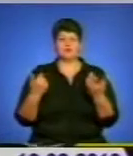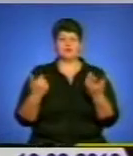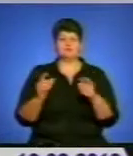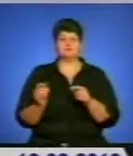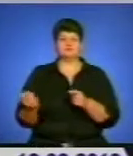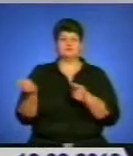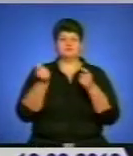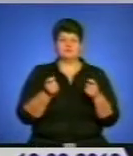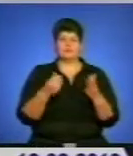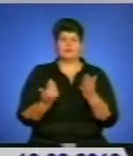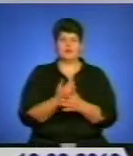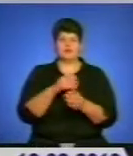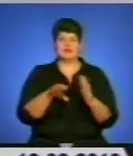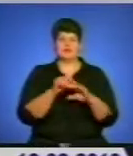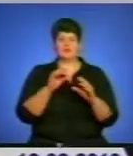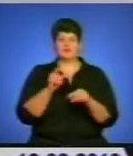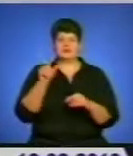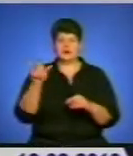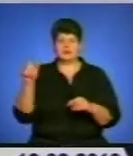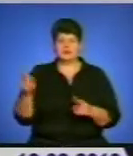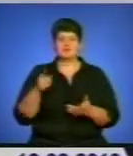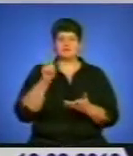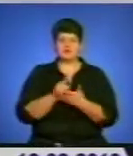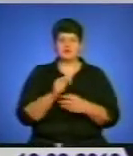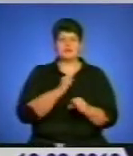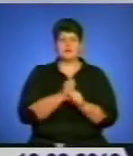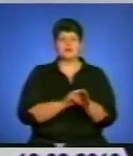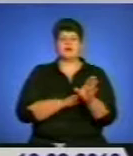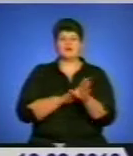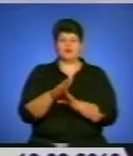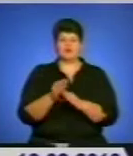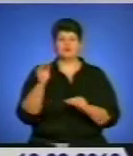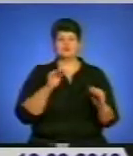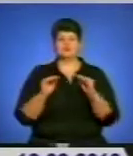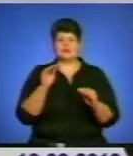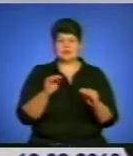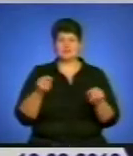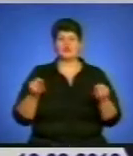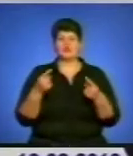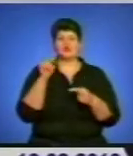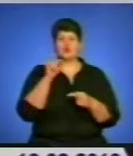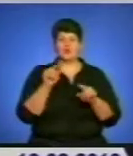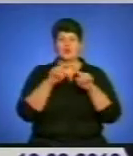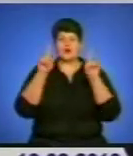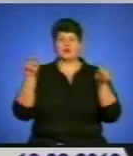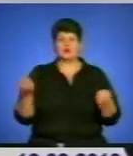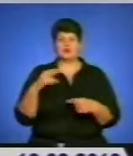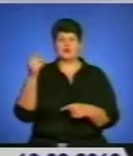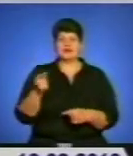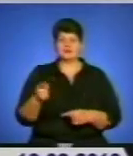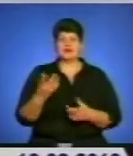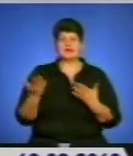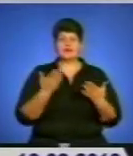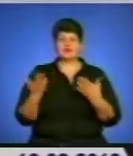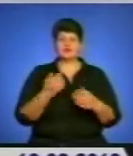депутати. Відповідно, ми зможемо працювати в повноцінному складі і відтворювати ту карту Тернопільщини,